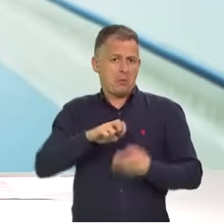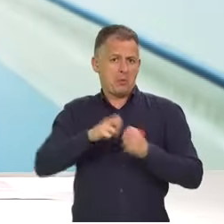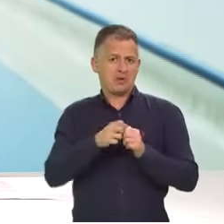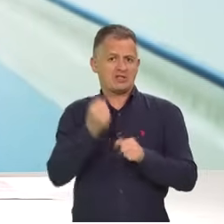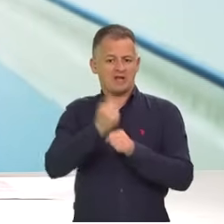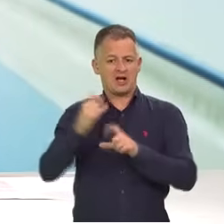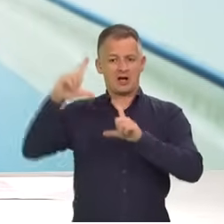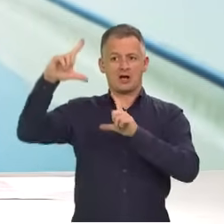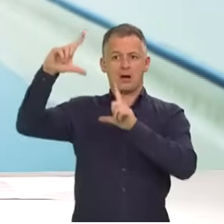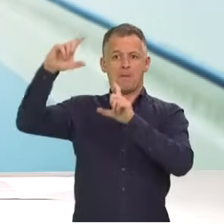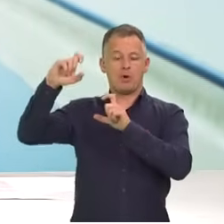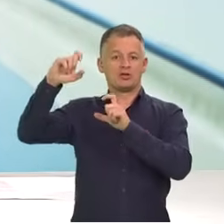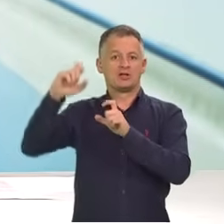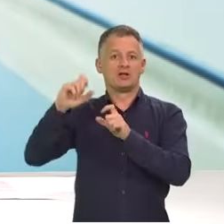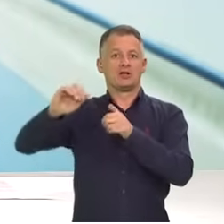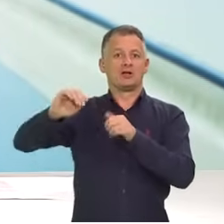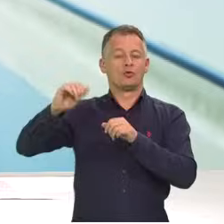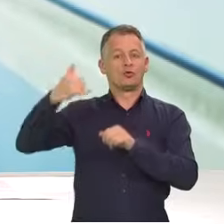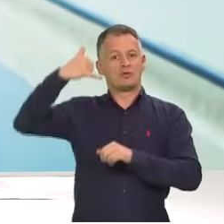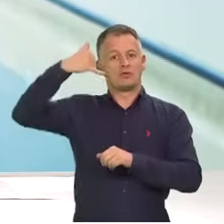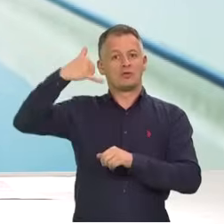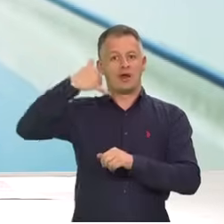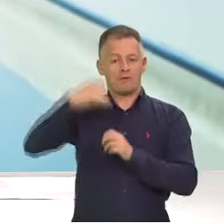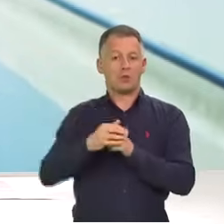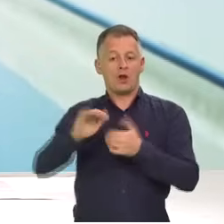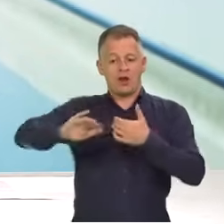morți. Atenție, vă avertizăm că urmează imagini și detalii cu un puternic impact emoțional.